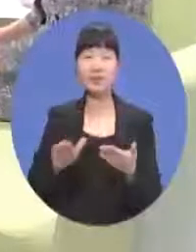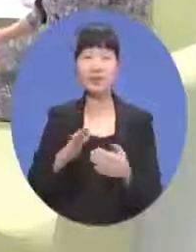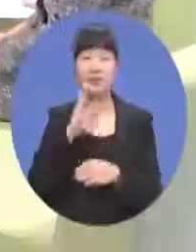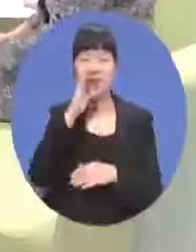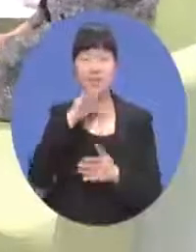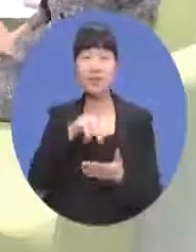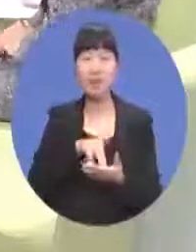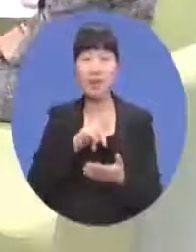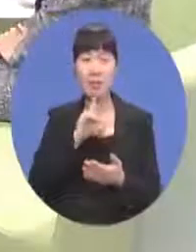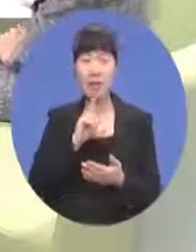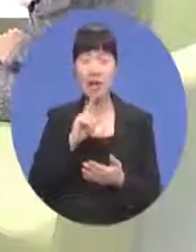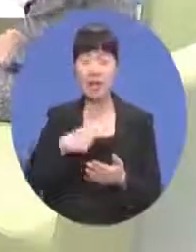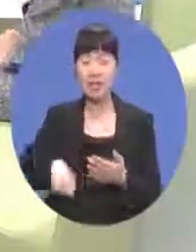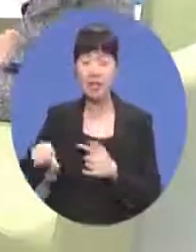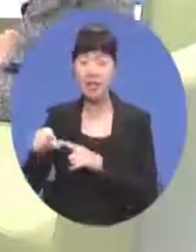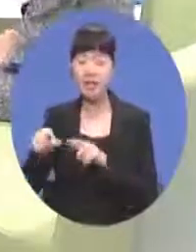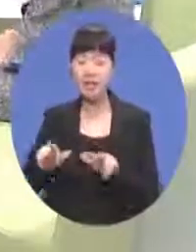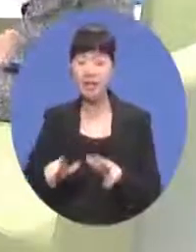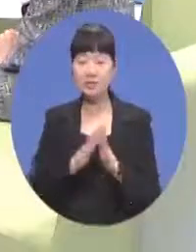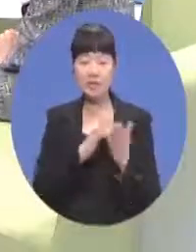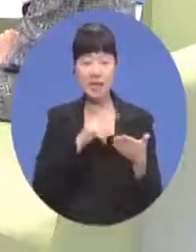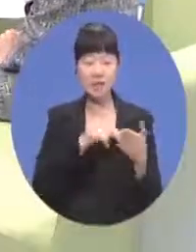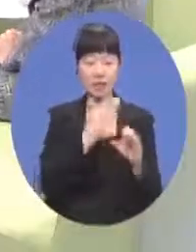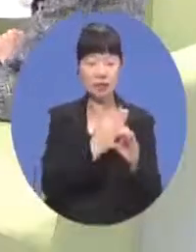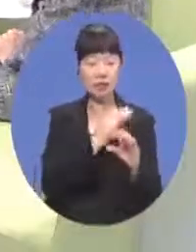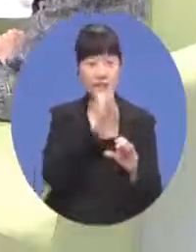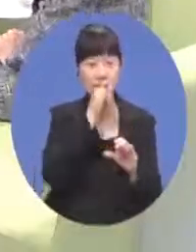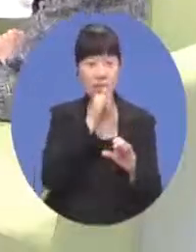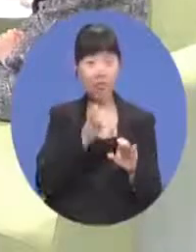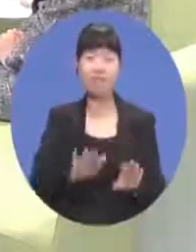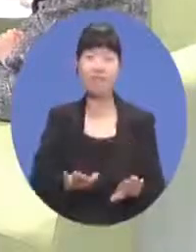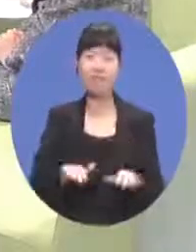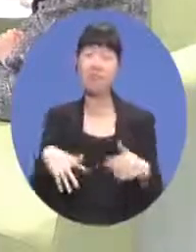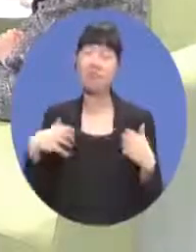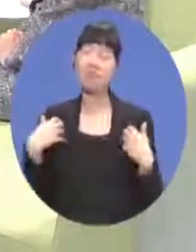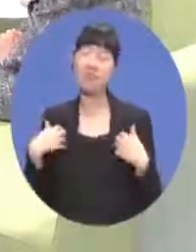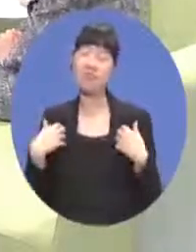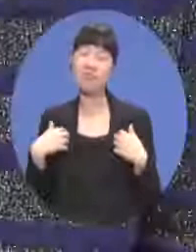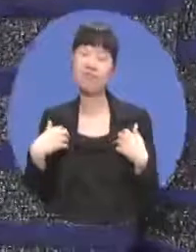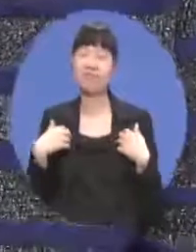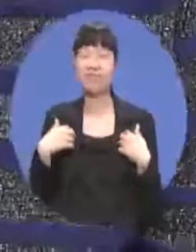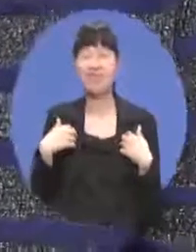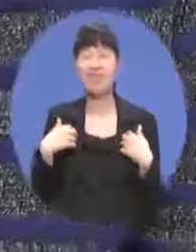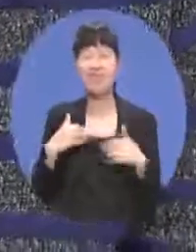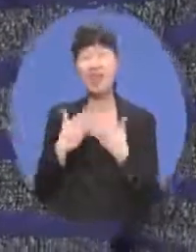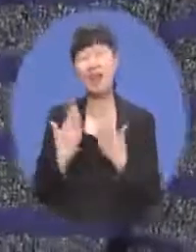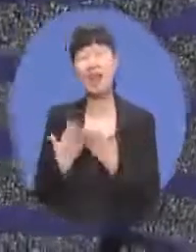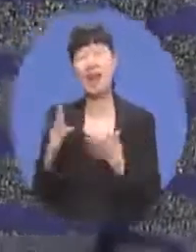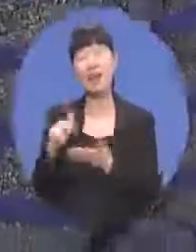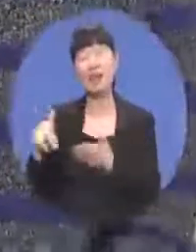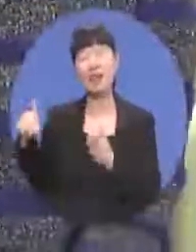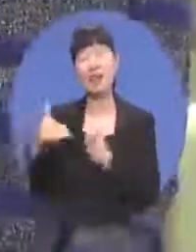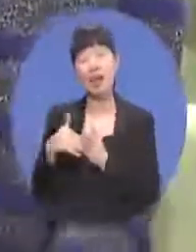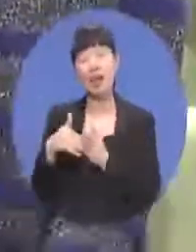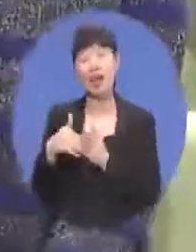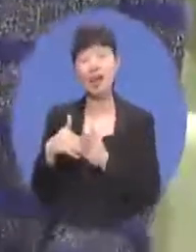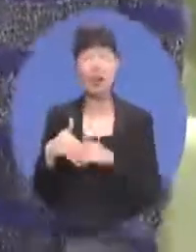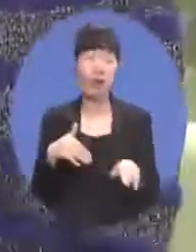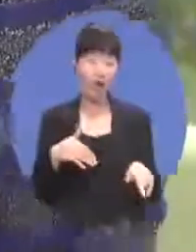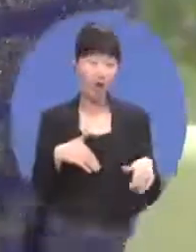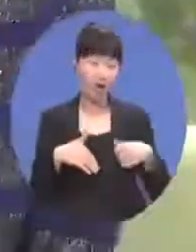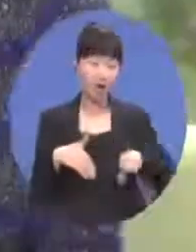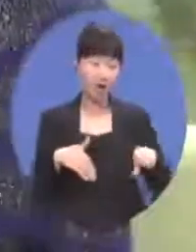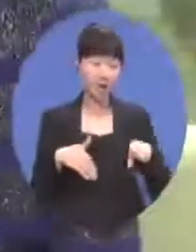상황이죠. 네, 우리 생민이가요. 또 오늘 책을 또 읽고 있네요. 네. 랄랄랄랄라. 야, 다 읽었다. 아이고, 우리